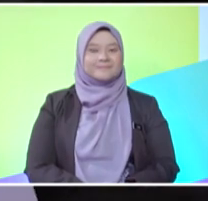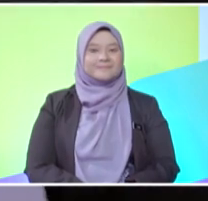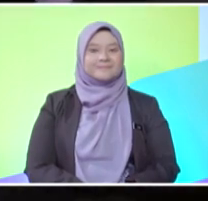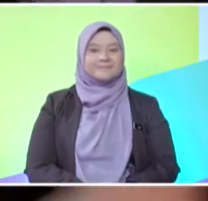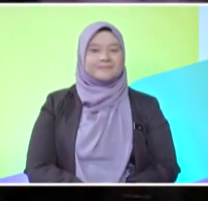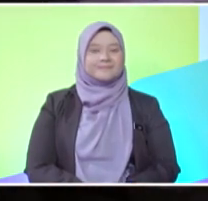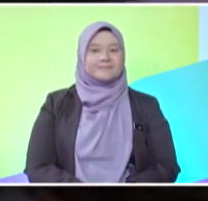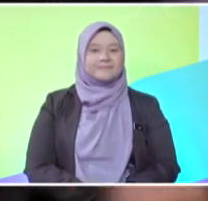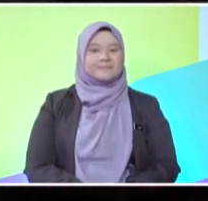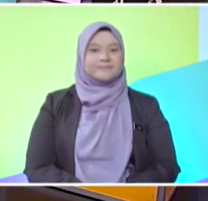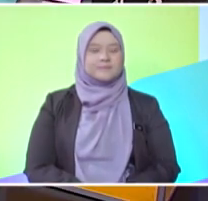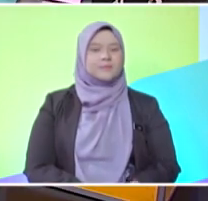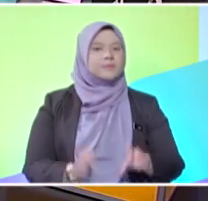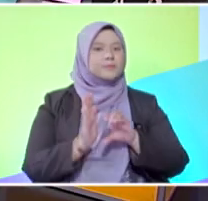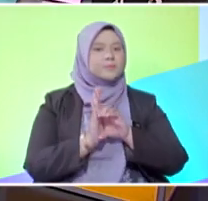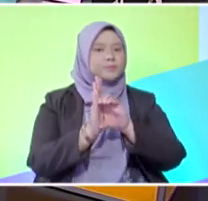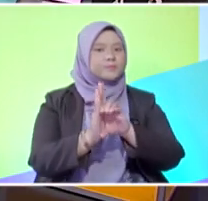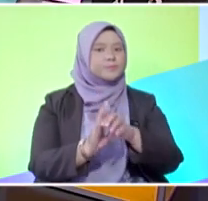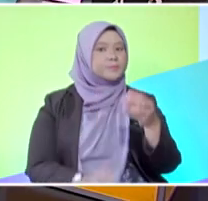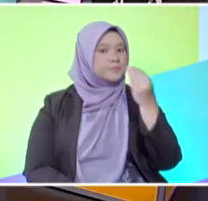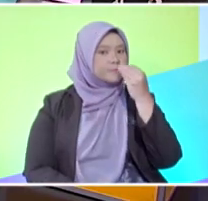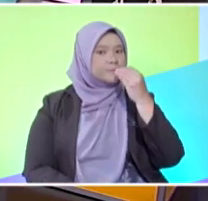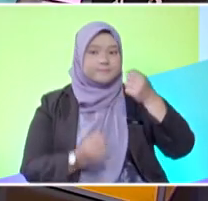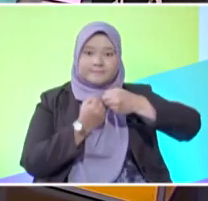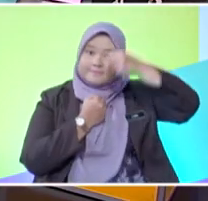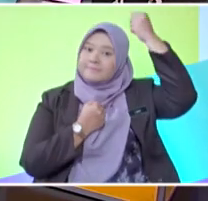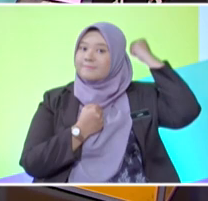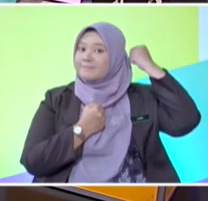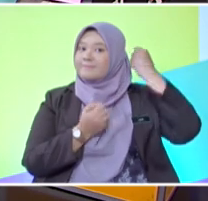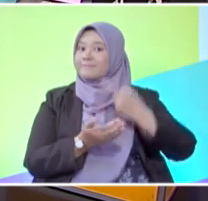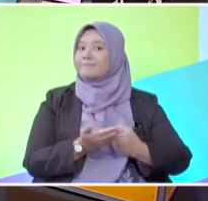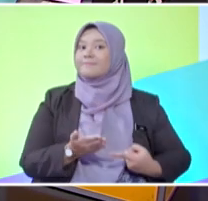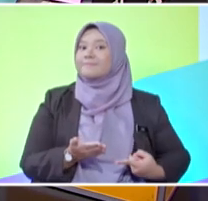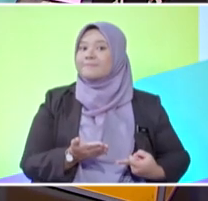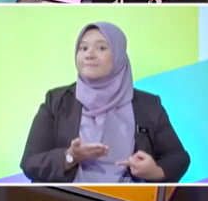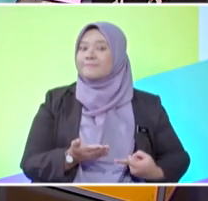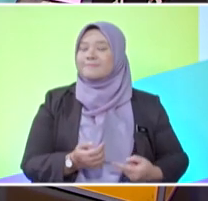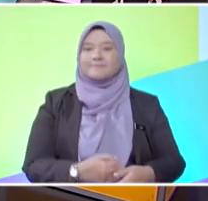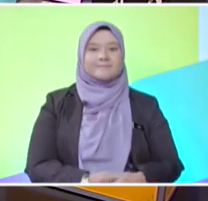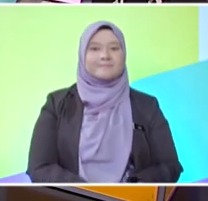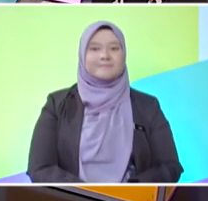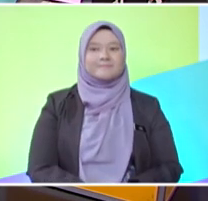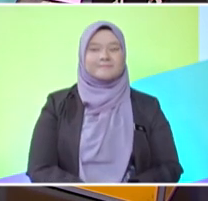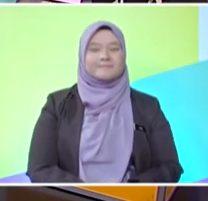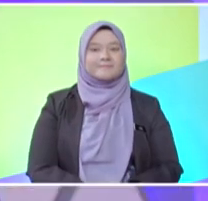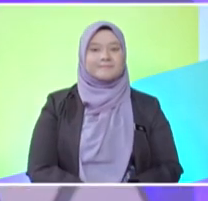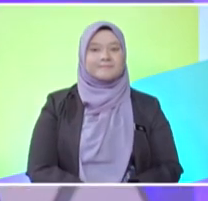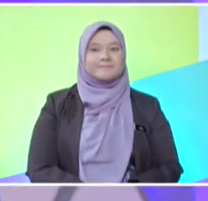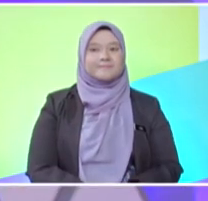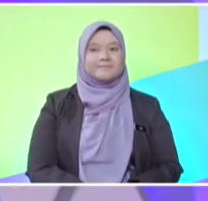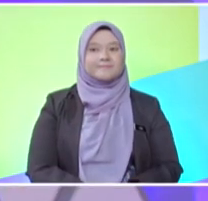contohnya dia makan rusa oke seterusnya dia ada